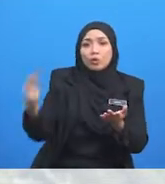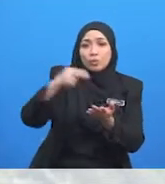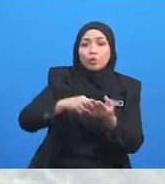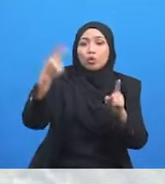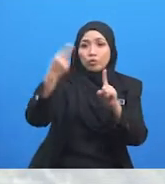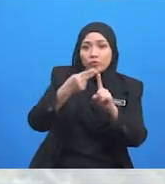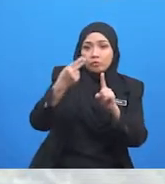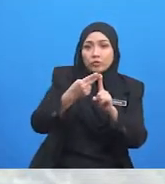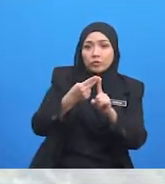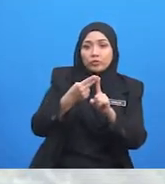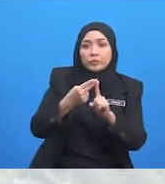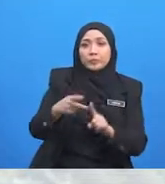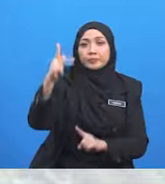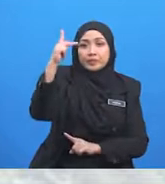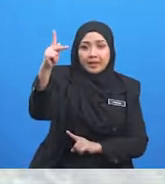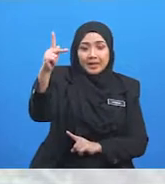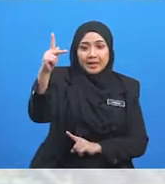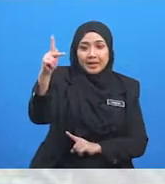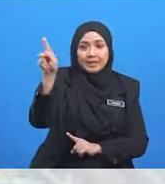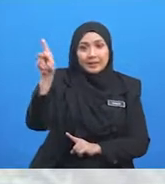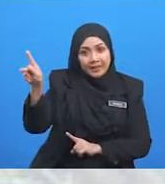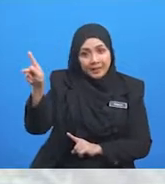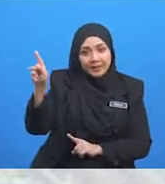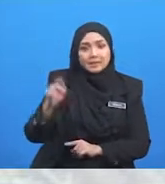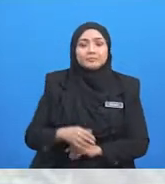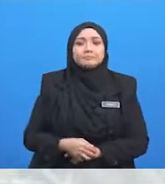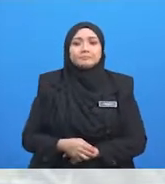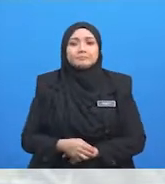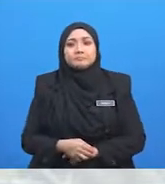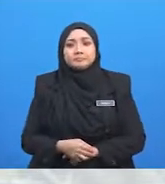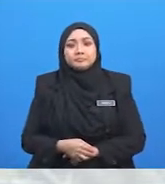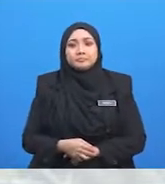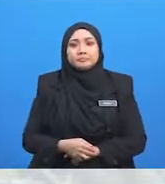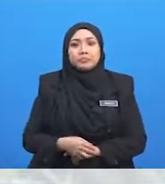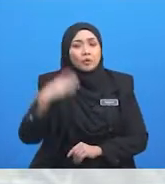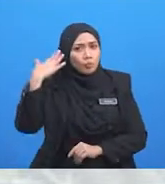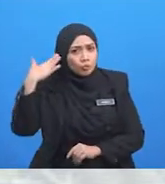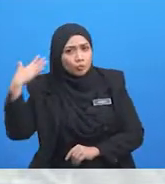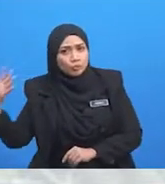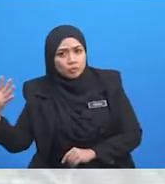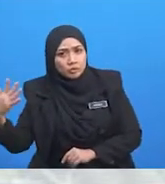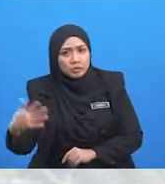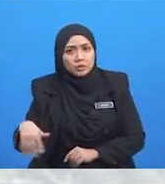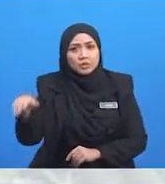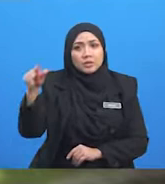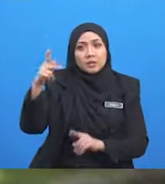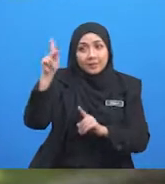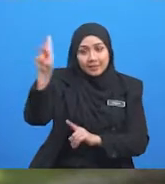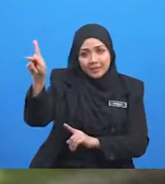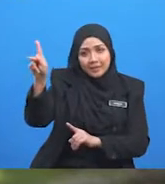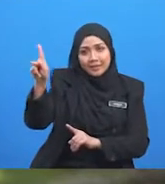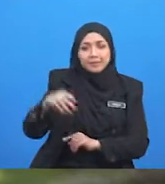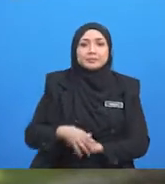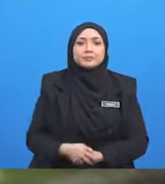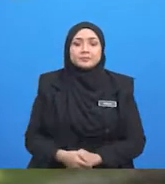pengulangan konsonan K. Ini menunjukkan unsur bunyi aliterasi.